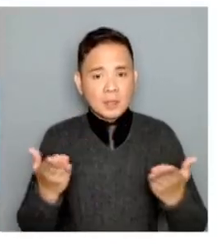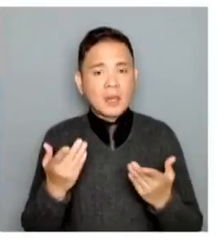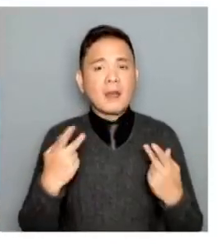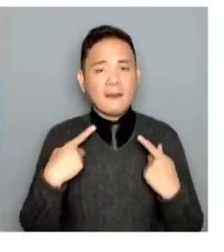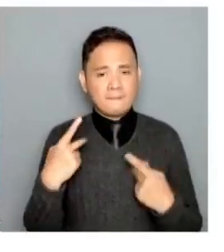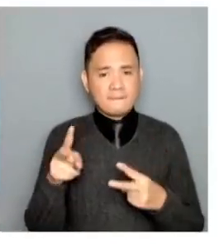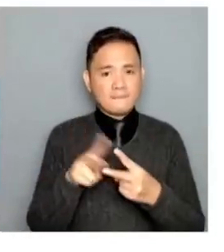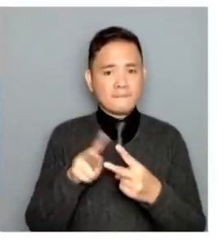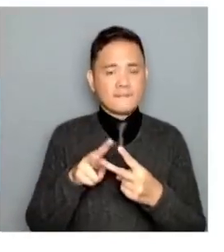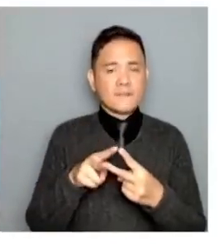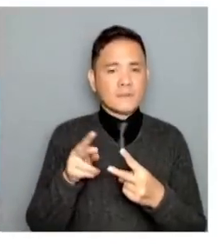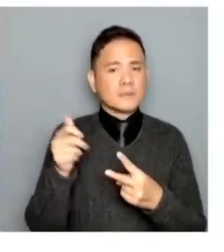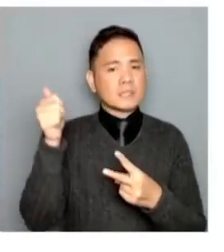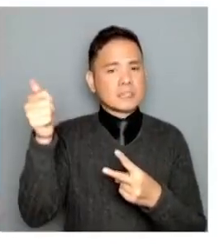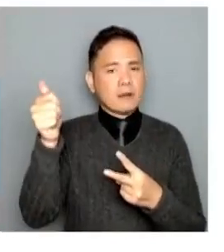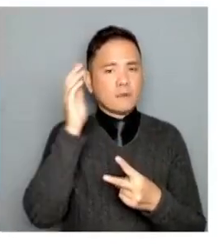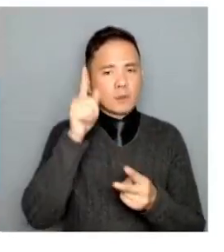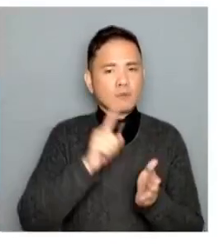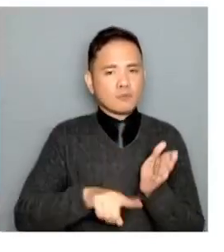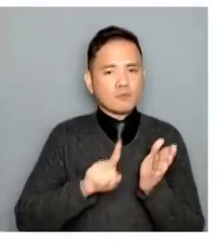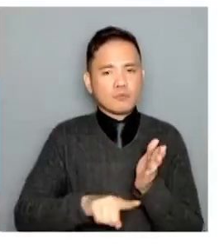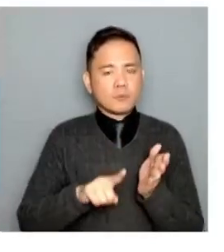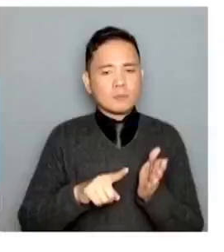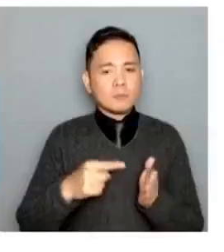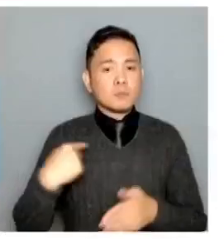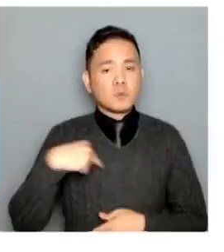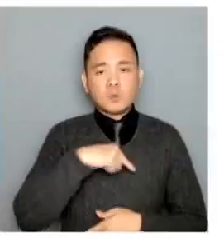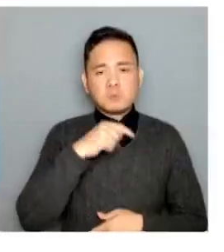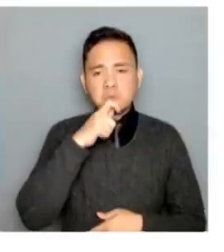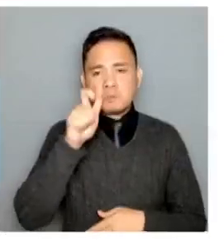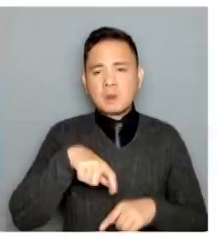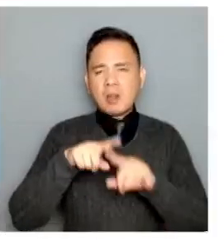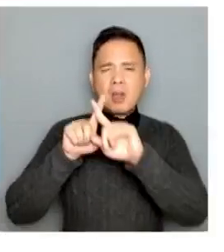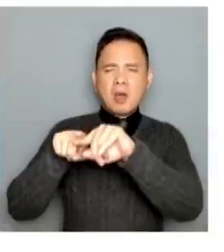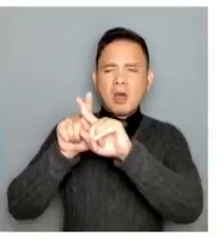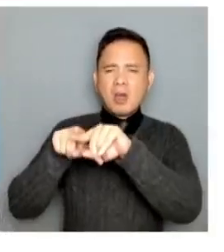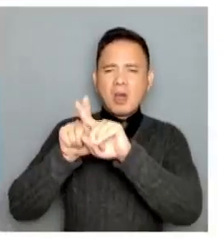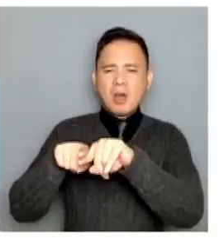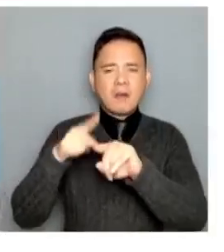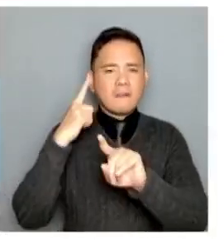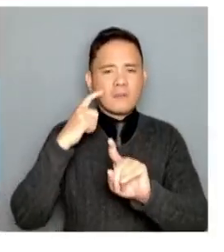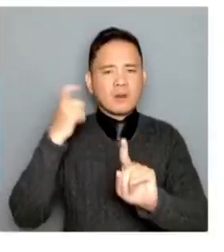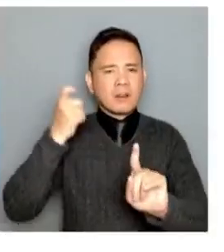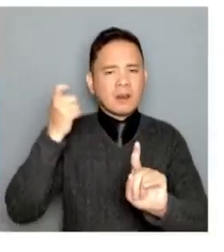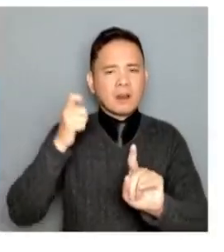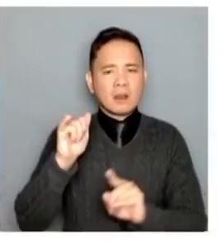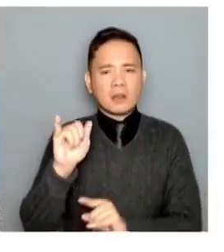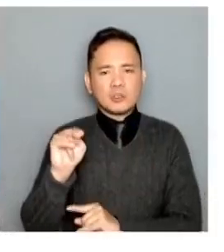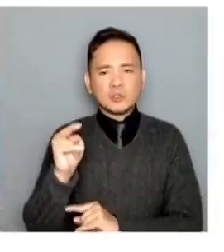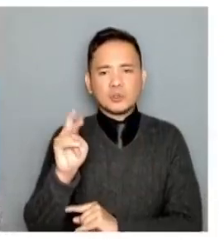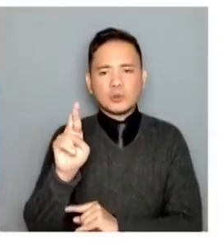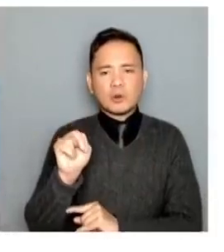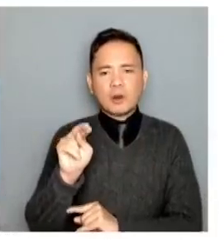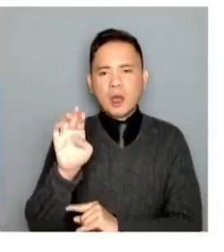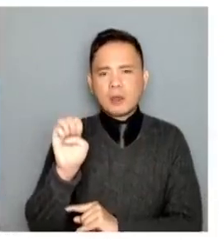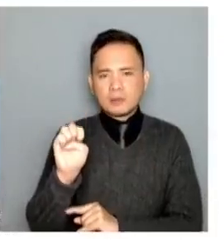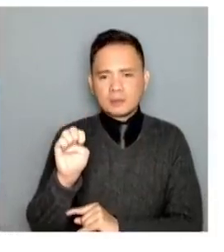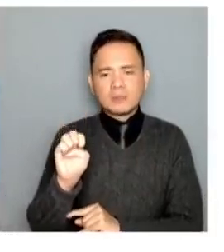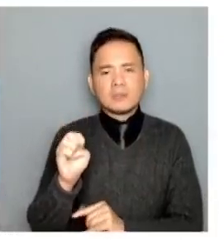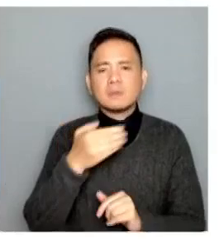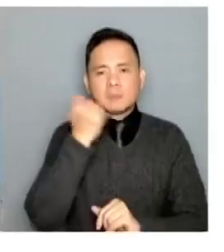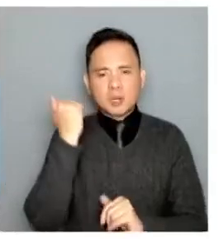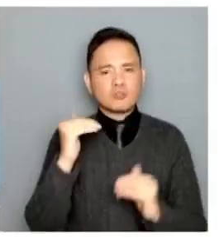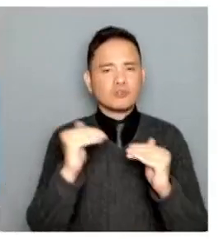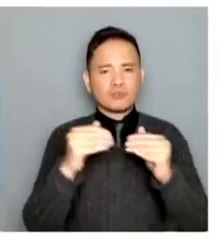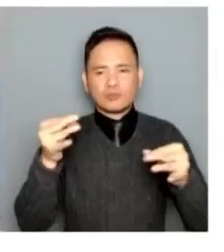rin. Imbestigan, di na nga po kami umaasa dun sa insurance o kung ano yung makukuha namin. Magkaroon na lang po ng katarungan